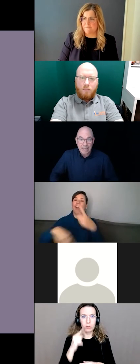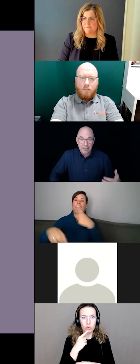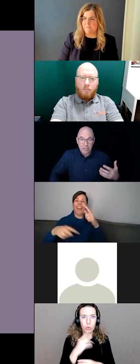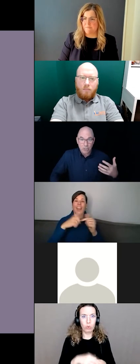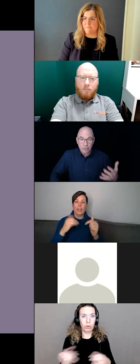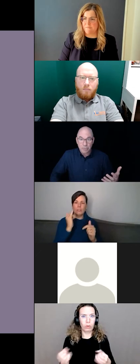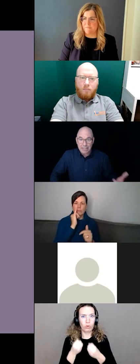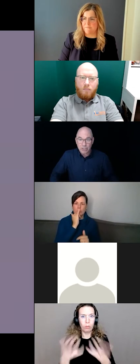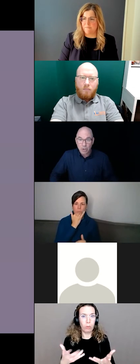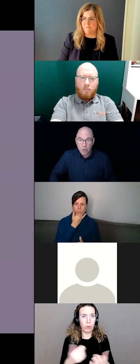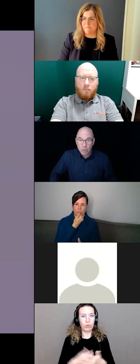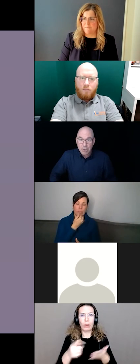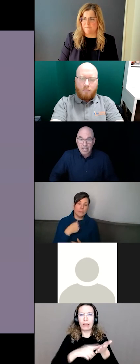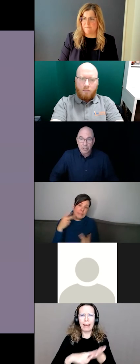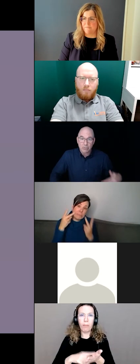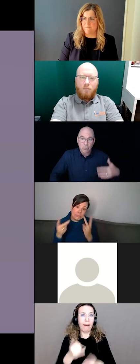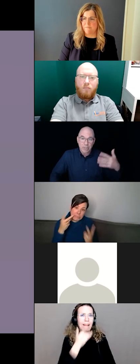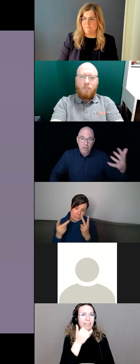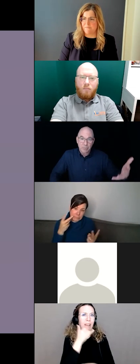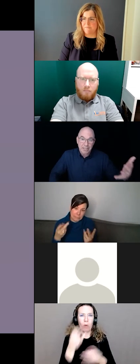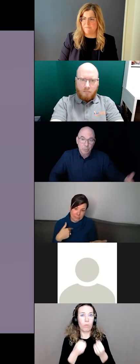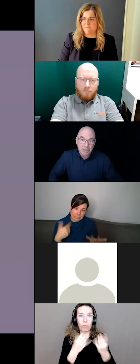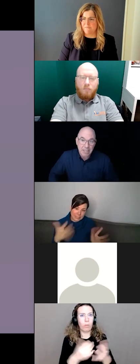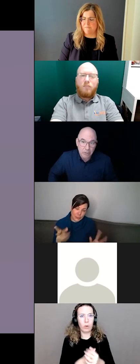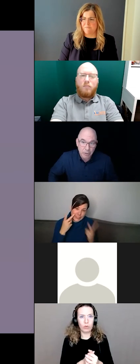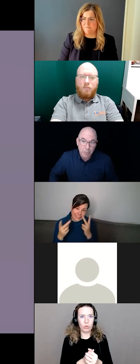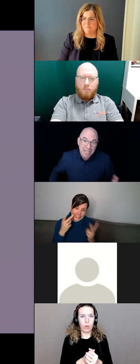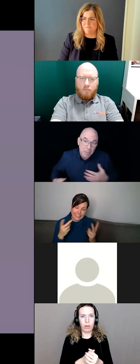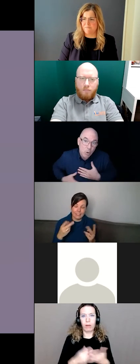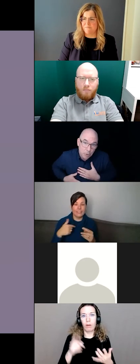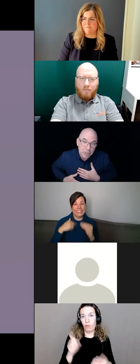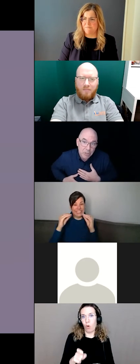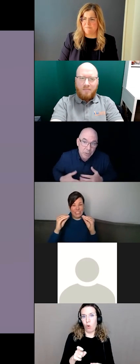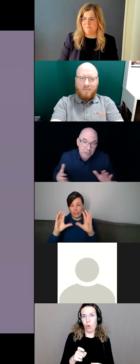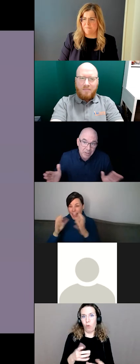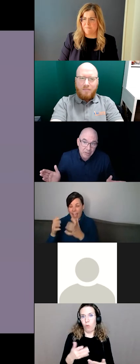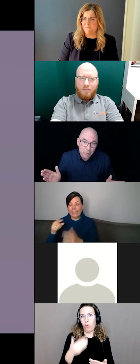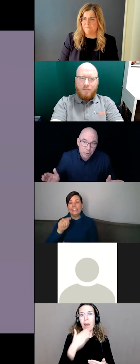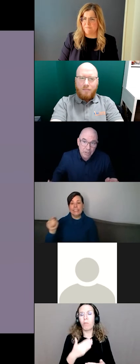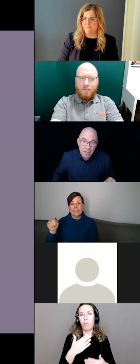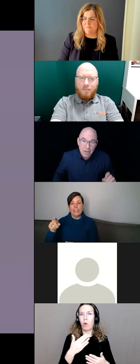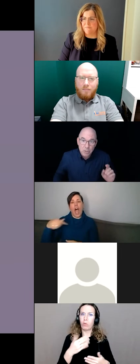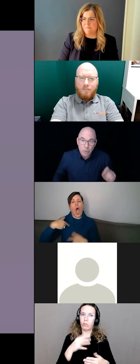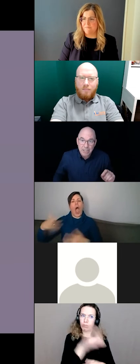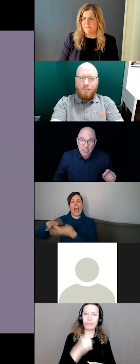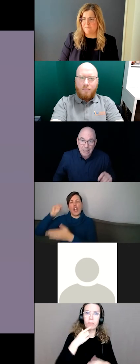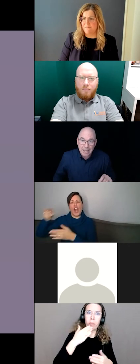erreurs. Tu les apprends de la bonne foi dès le début. Ça, c'est ma propre